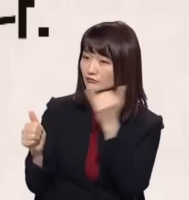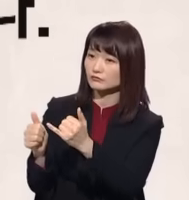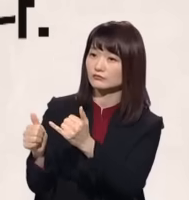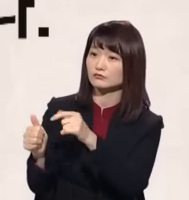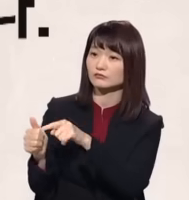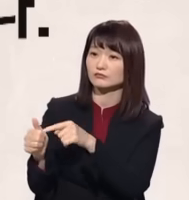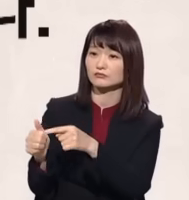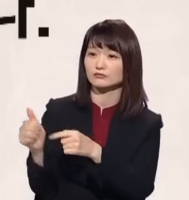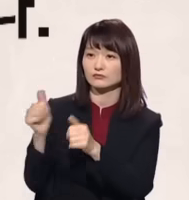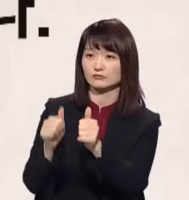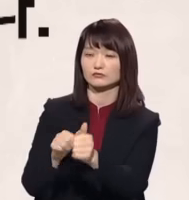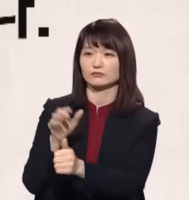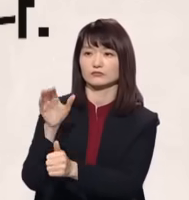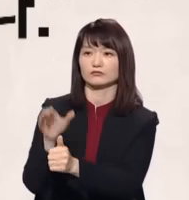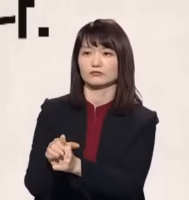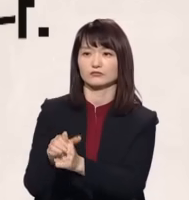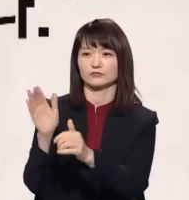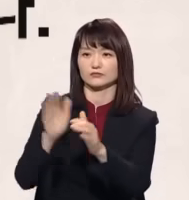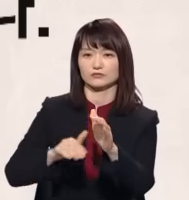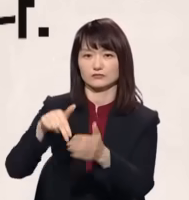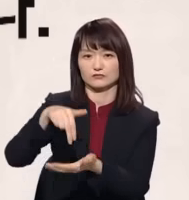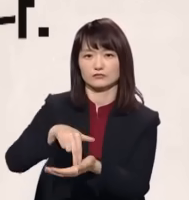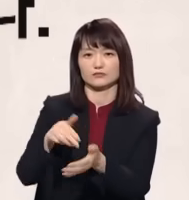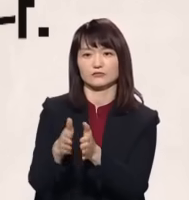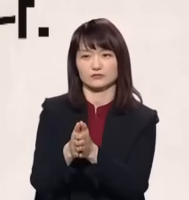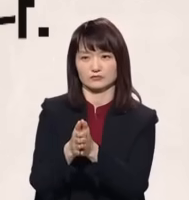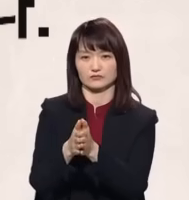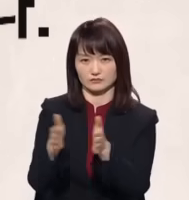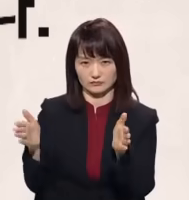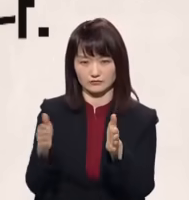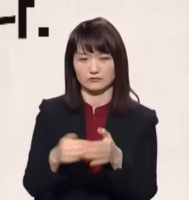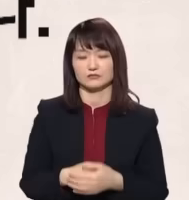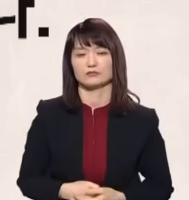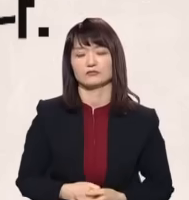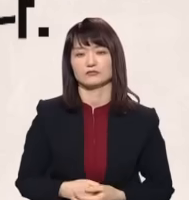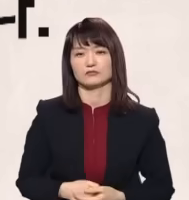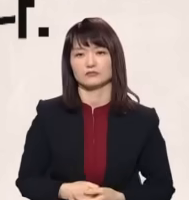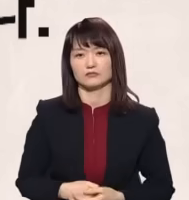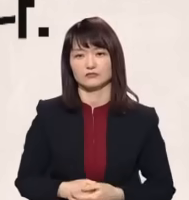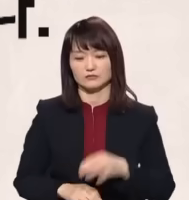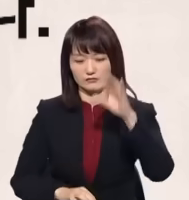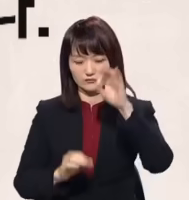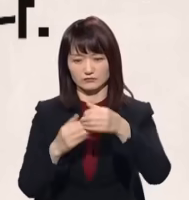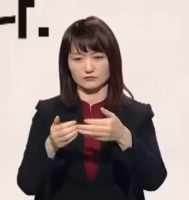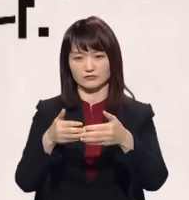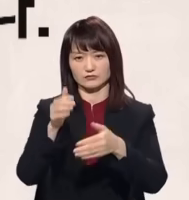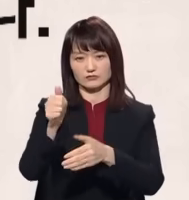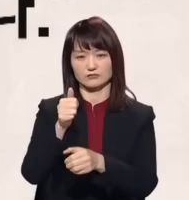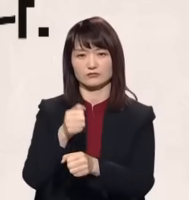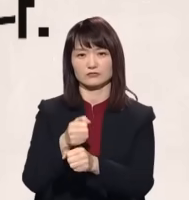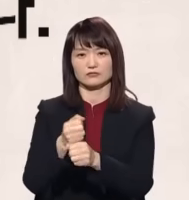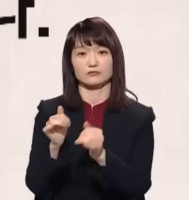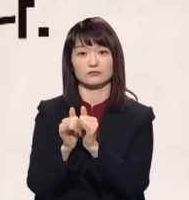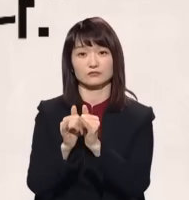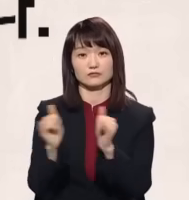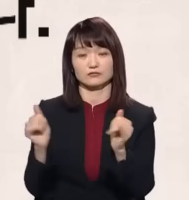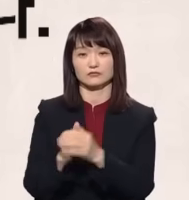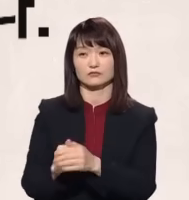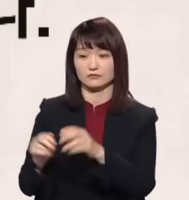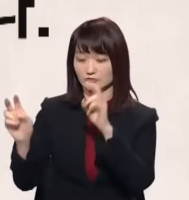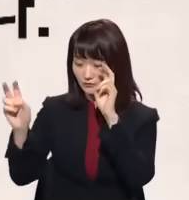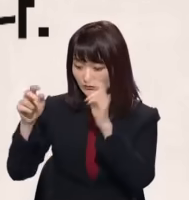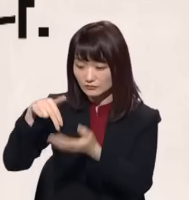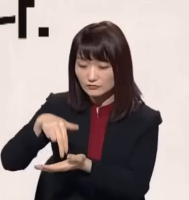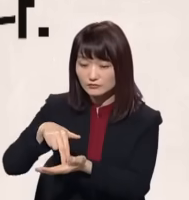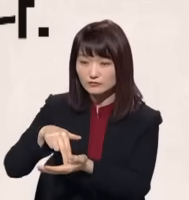그때는 변호사 고용해서 공식적으로 진행하겠다 이런 입장을 밝혔습니다. 그래서 이에 대해서 이 사건 반장 제작진 역시도 이 업체 측의 입장을